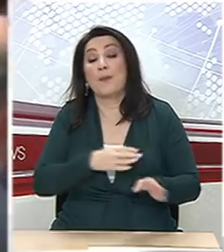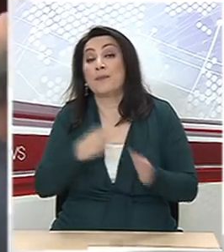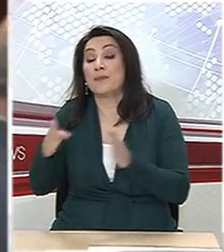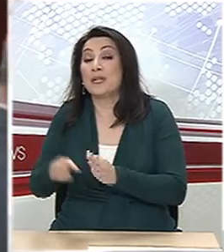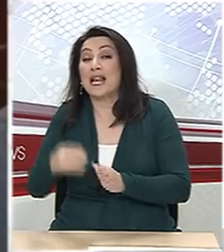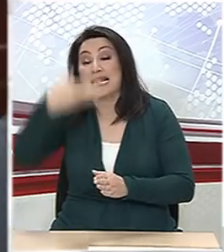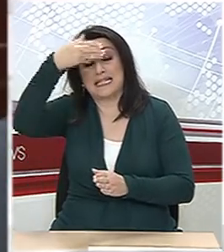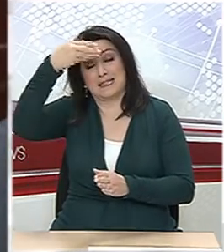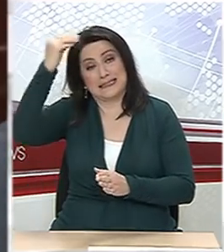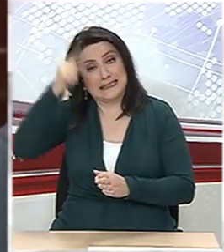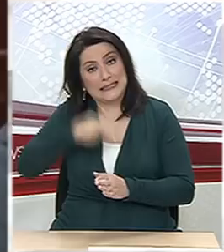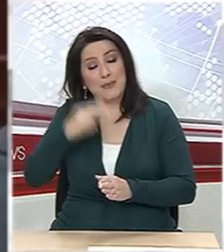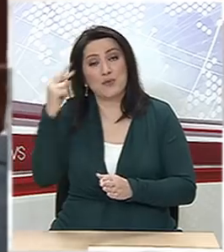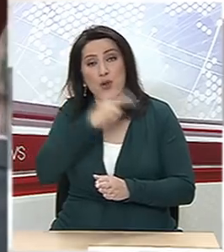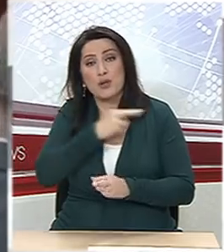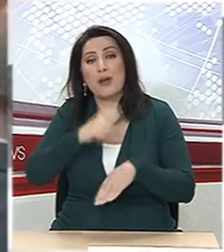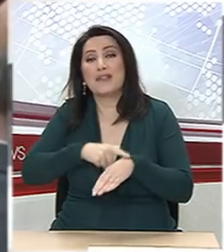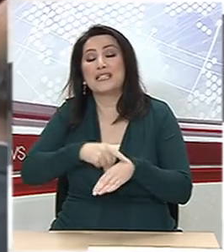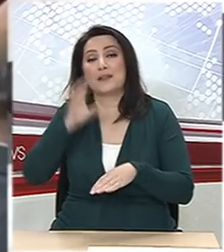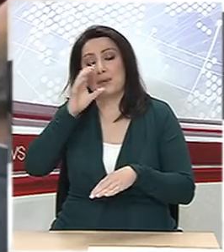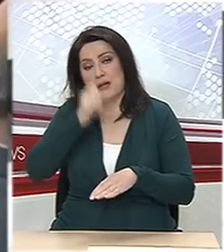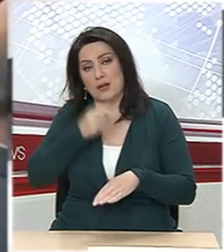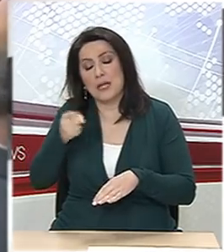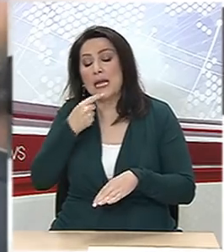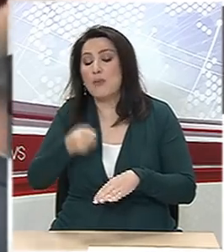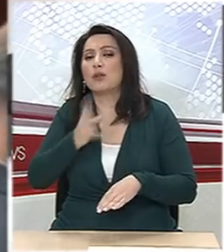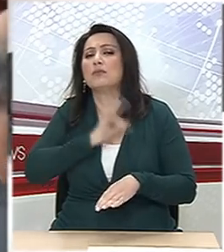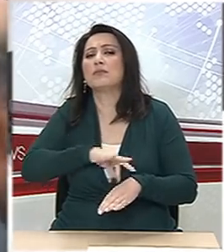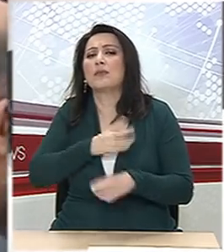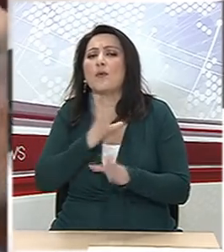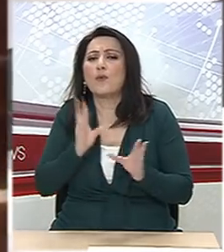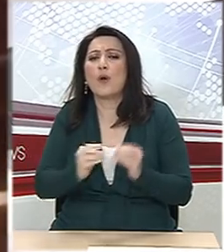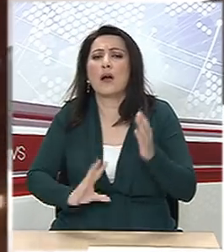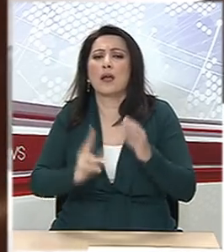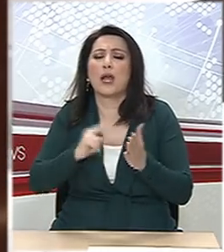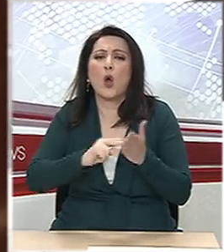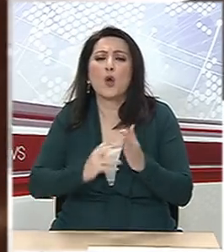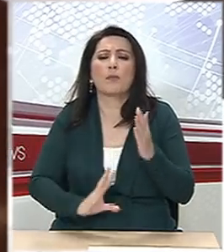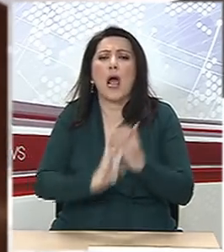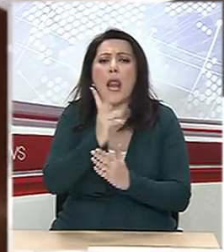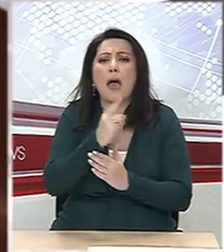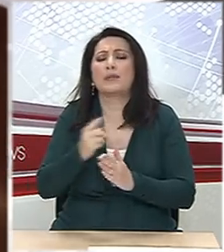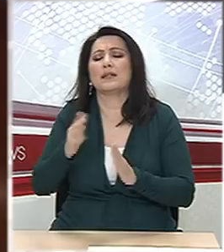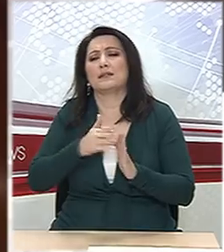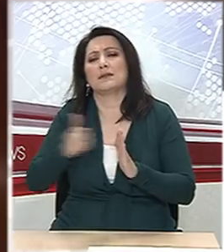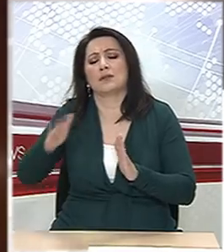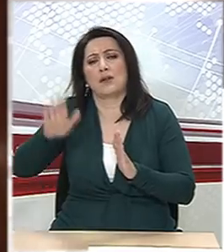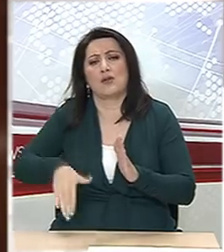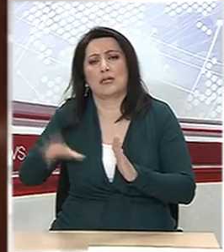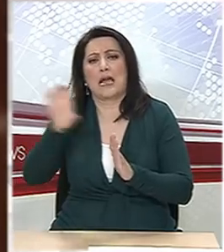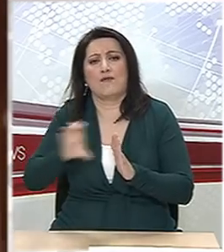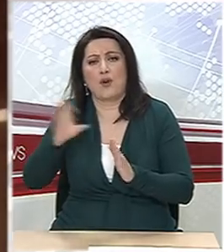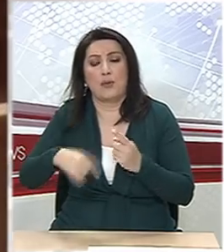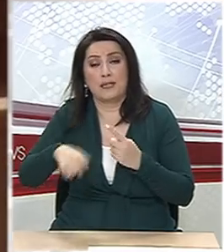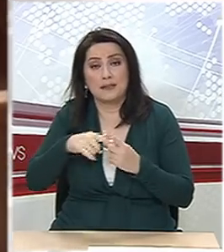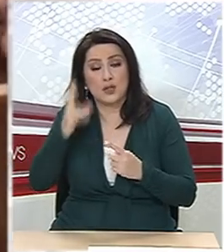τόνισε ότι η συμφωνία θα έχει πολλαπλά ωφέλη για τη σταθερότητα και την οικονομική συνανάπτυξη στην νοτιοανατολική Ευρώπη. Την ίδια ώρα, στα Σκόπια, άνοιξε ο δρόμος για την τελική